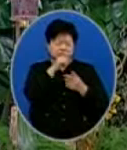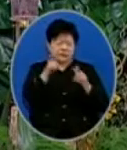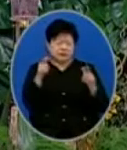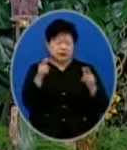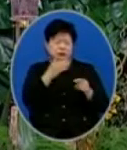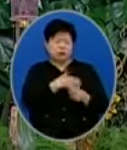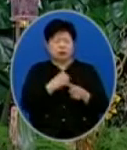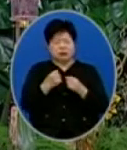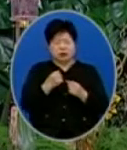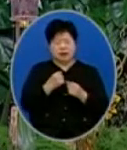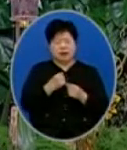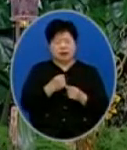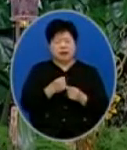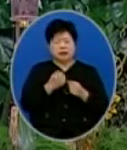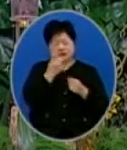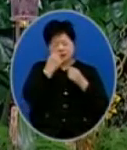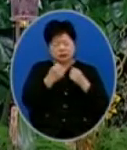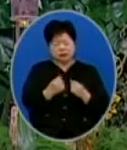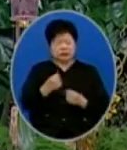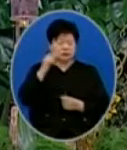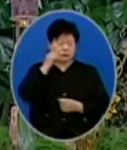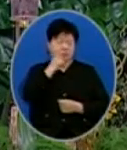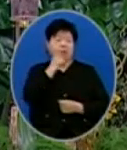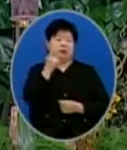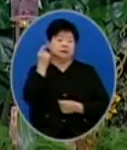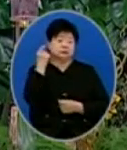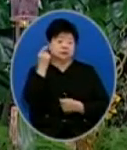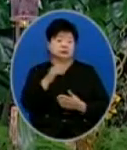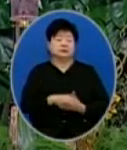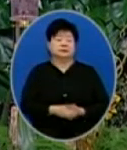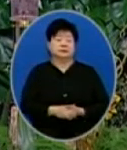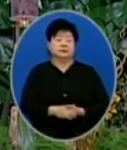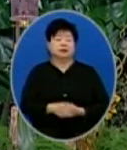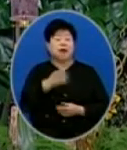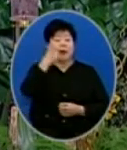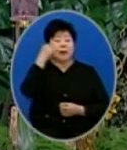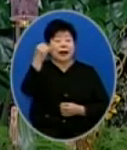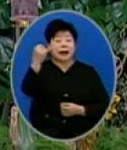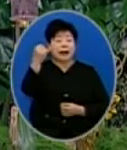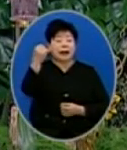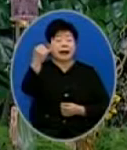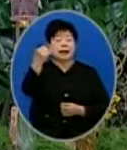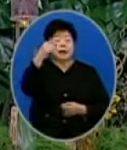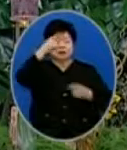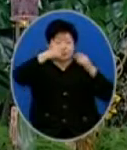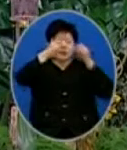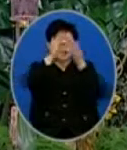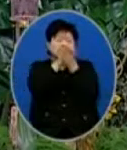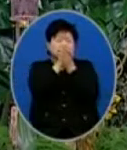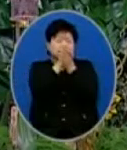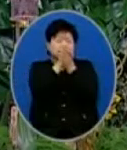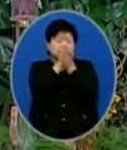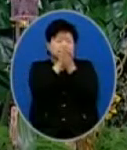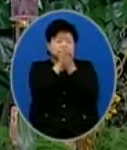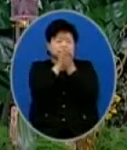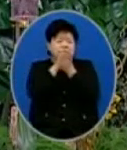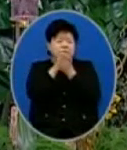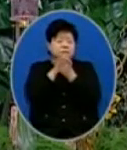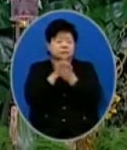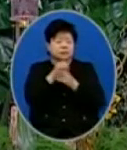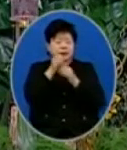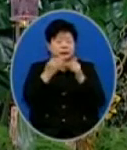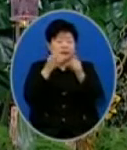않아서 생존 가망이 없다는 진단을 받습니다 그러나 어머니는 눈물로 기다며 아이를 하나님께